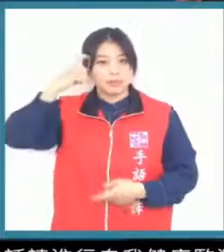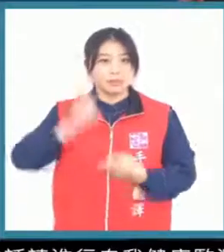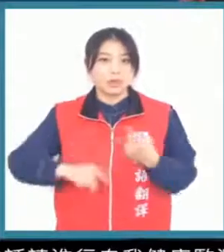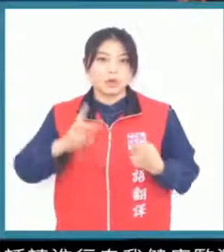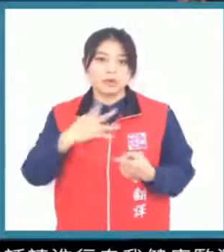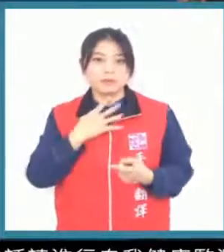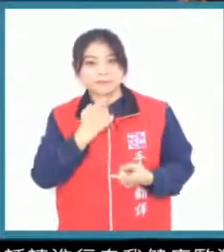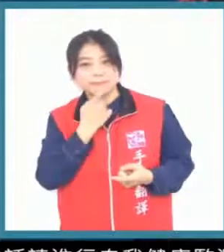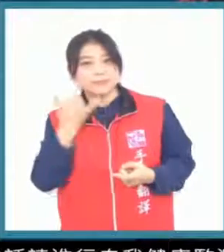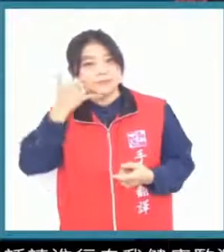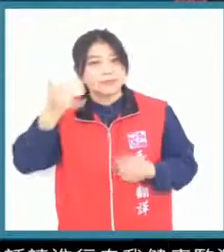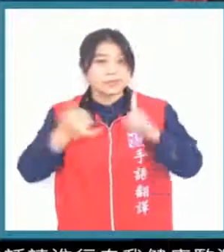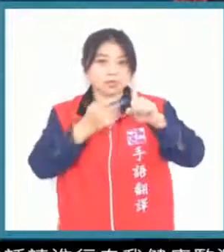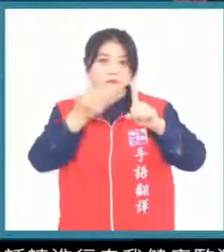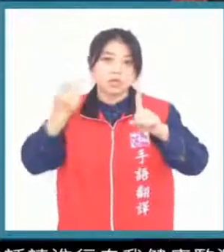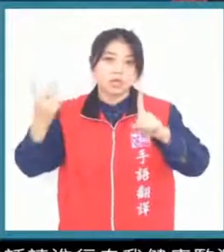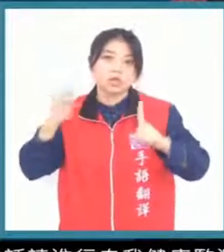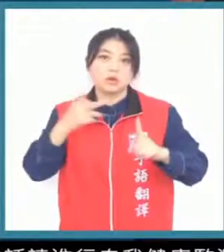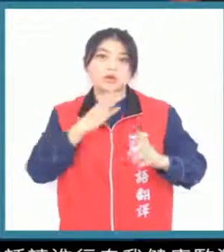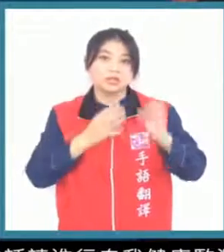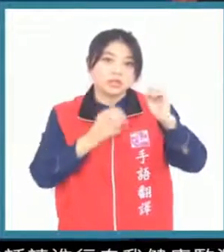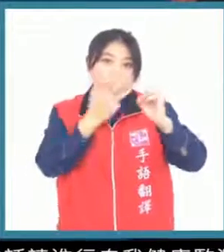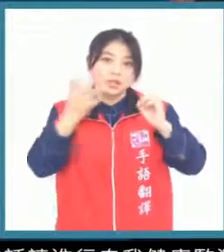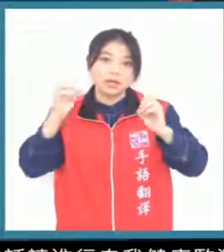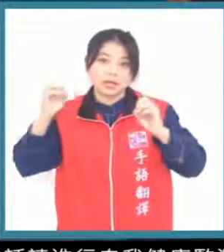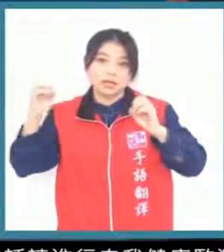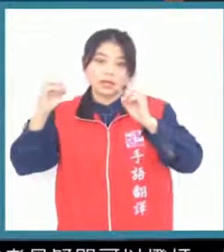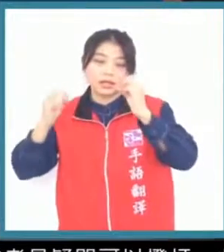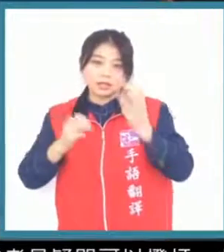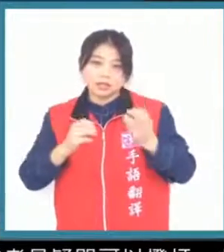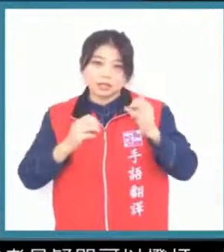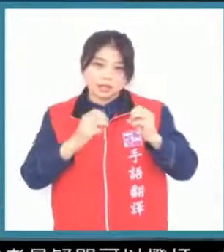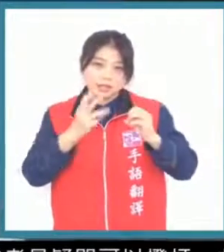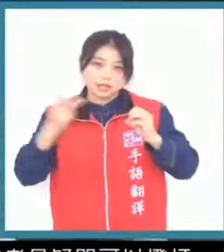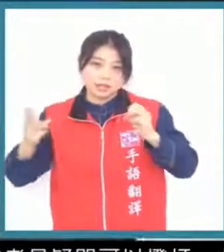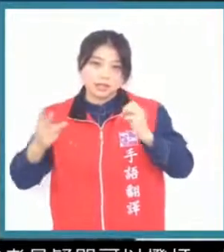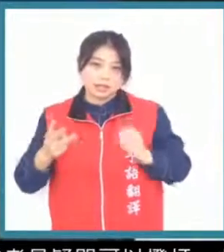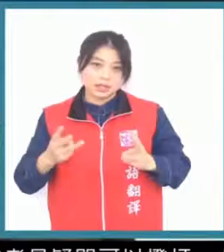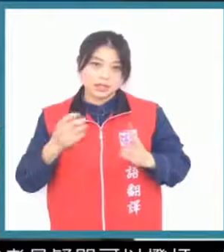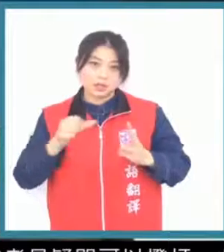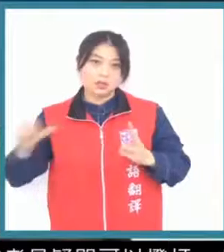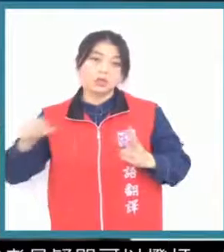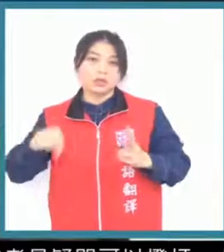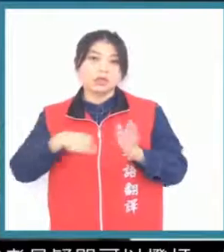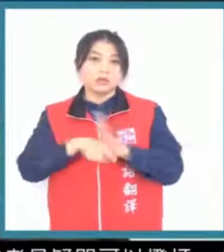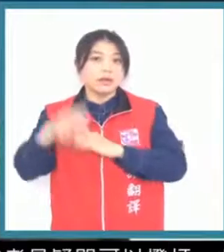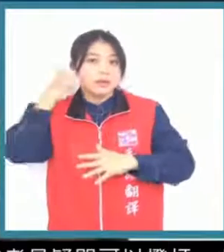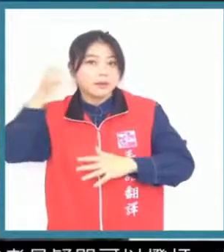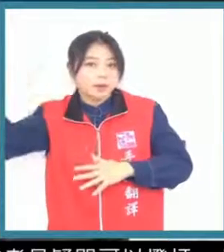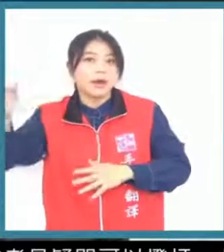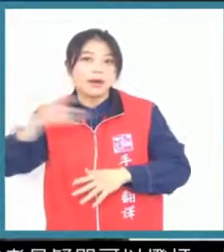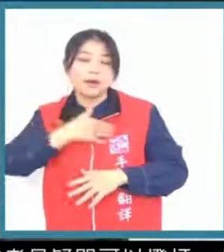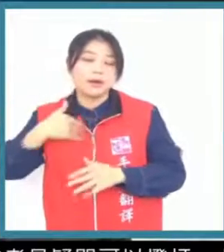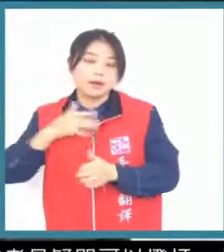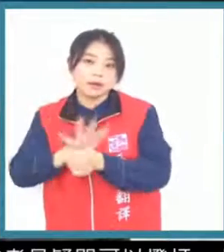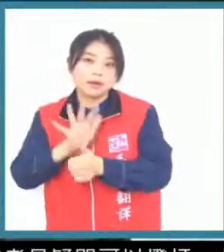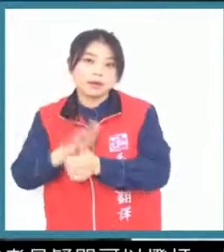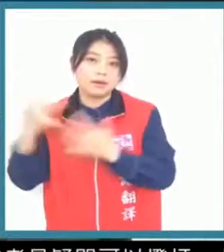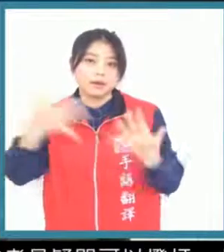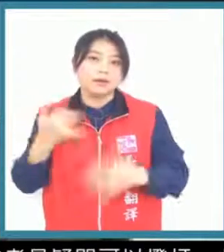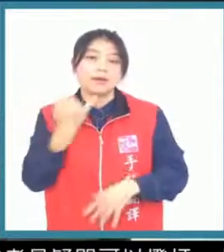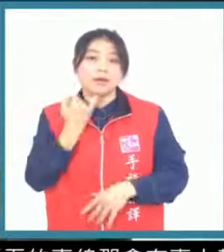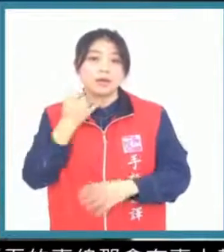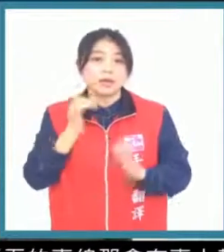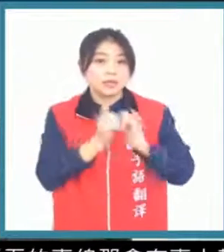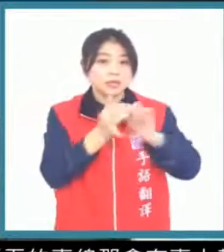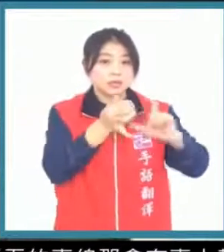疑问，可以拨打1922或0800-033-35的专线，那会有专人替您服务。那我们的社区采